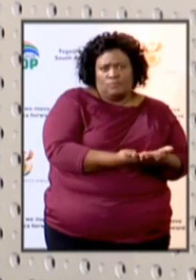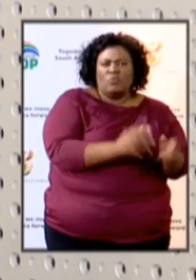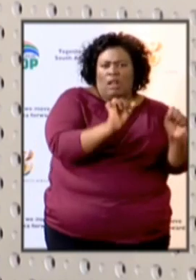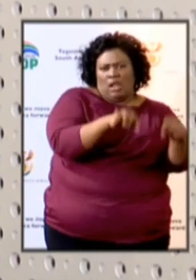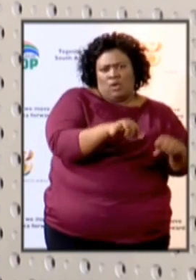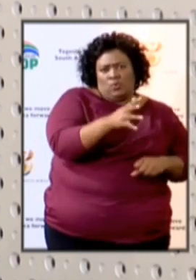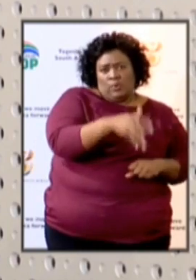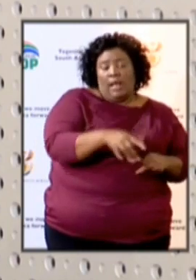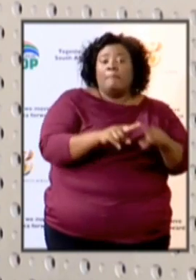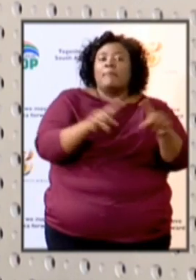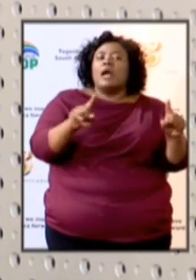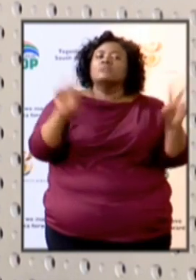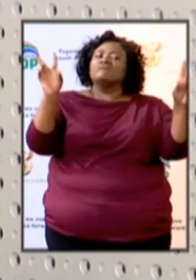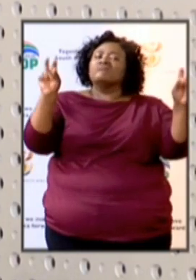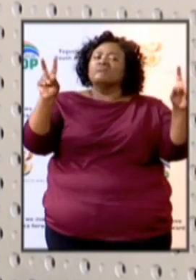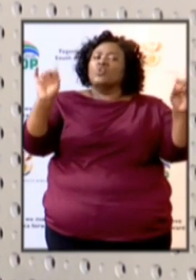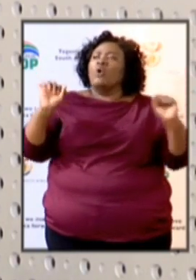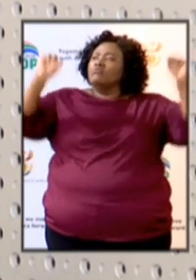yokujima